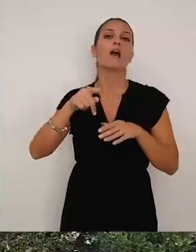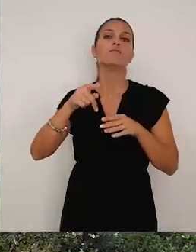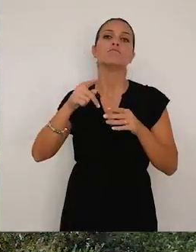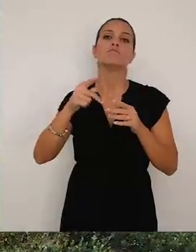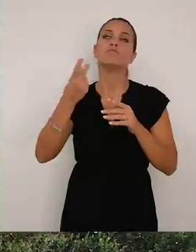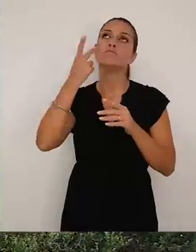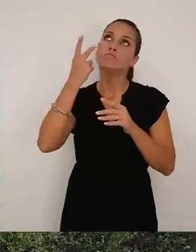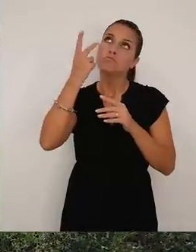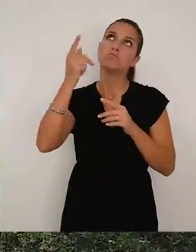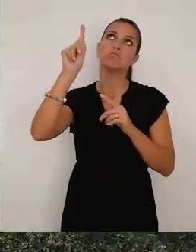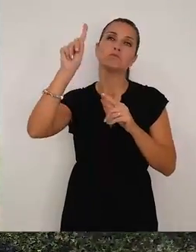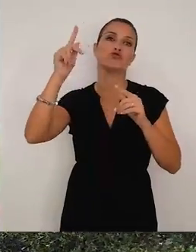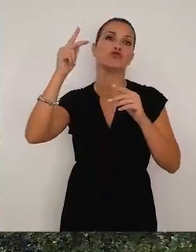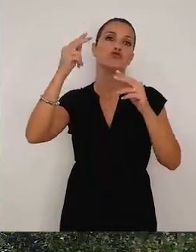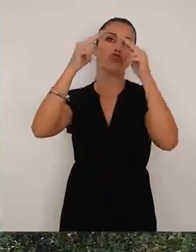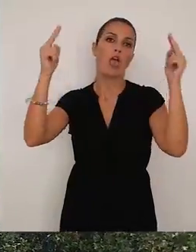cultuale o astronomica.